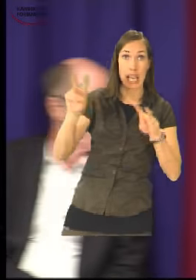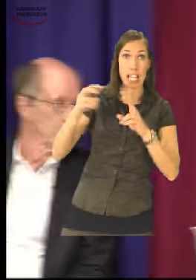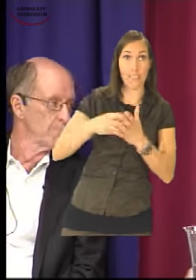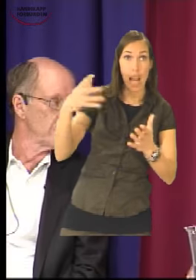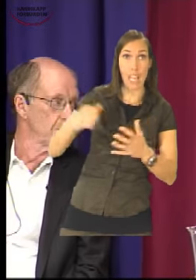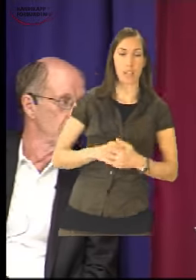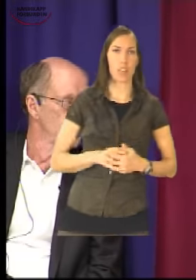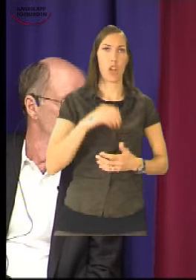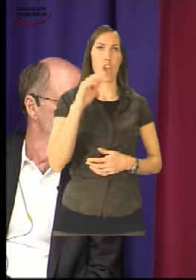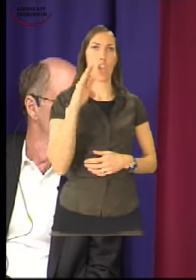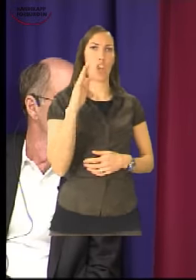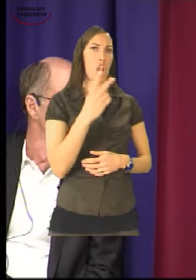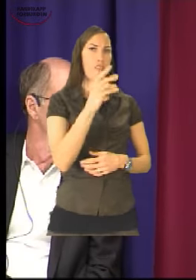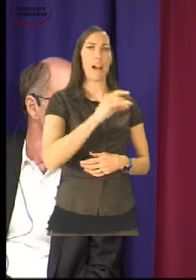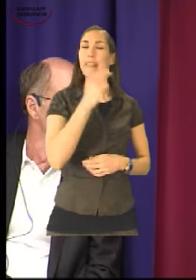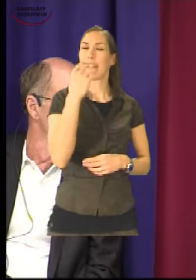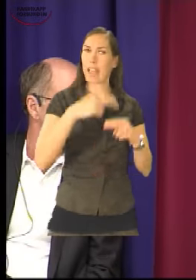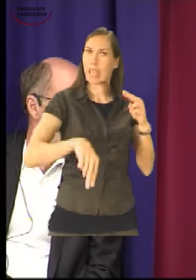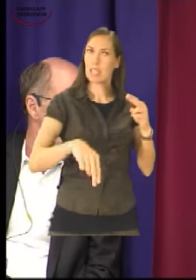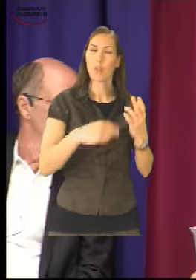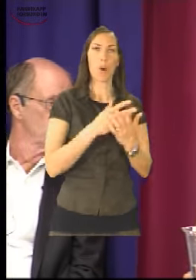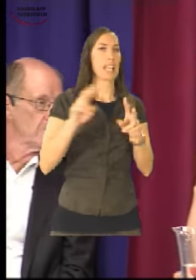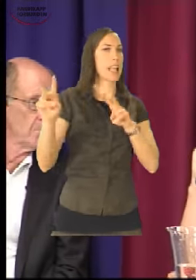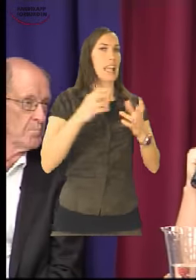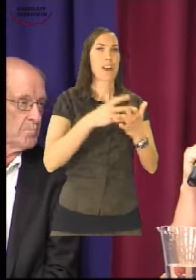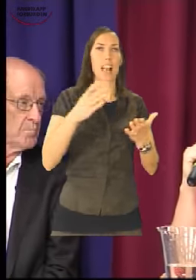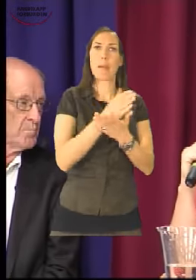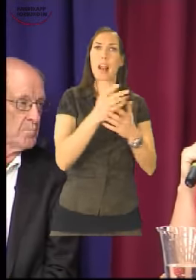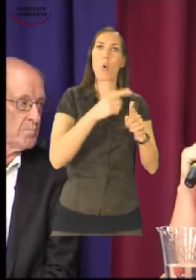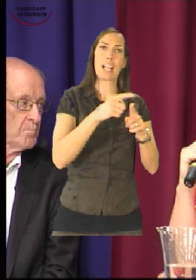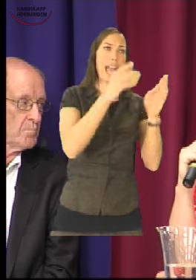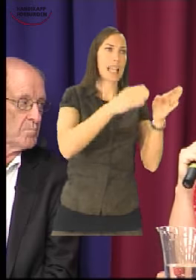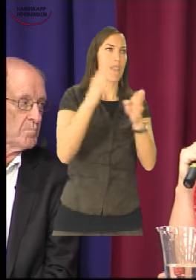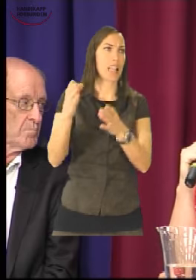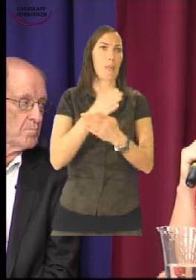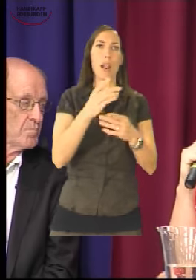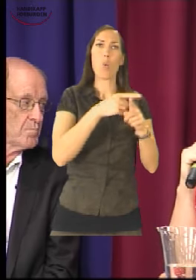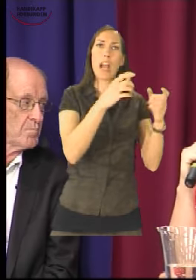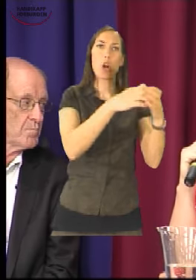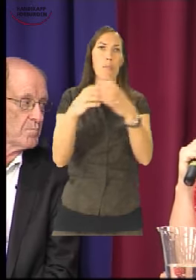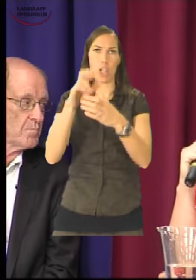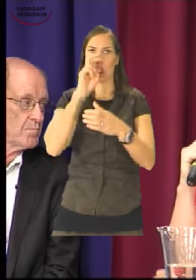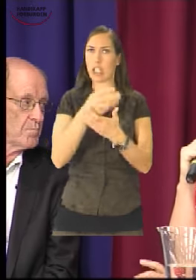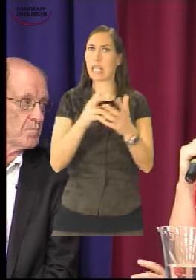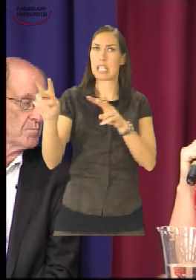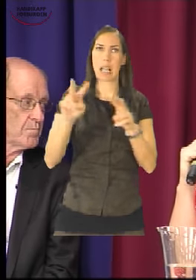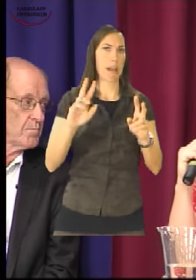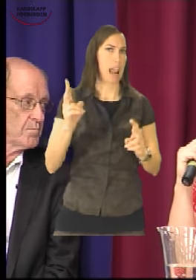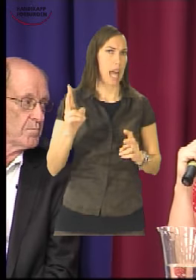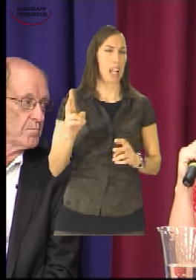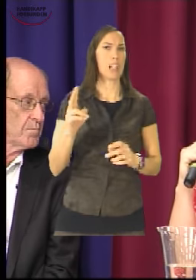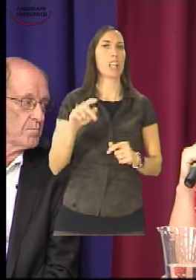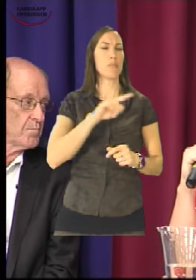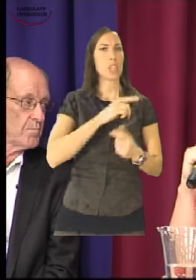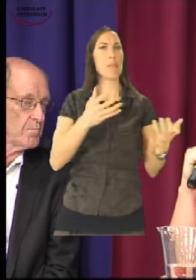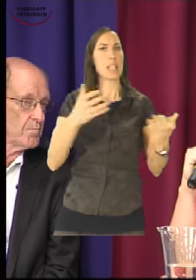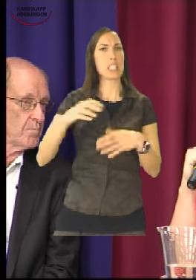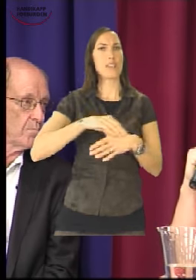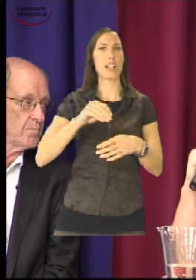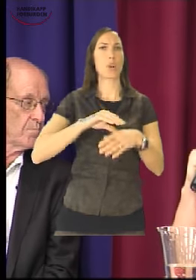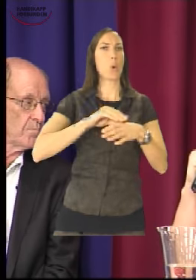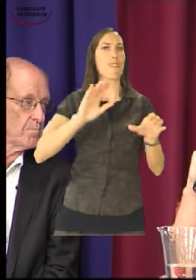Nej, det är den inte. Och den är inte heller likvärdig mellan individer och mellan grupper. Och det är ett av de stora bristerna i svensk sjukvård. Och det kan man inte